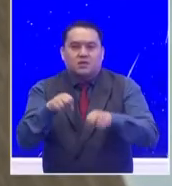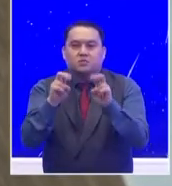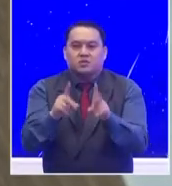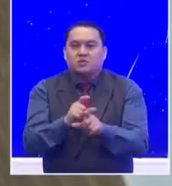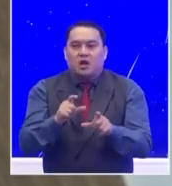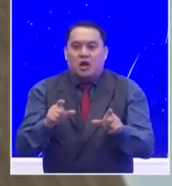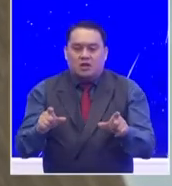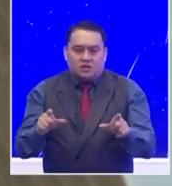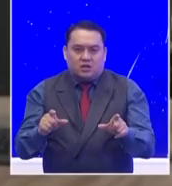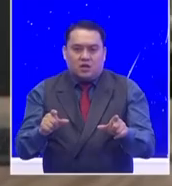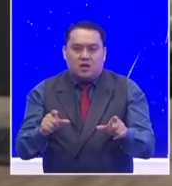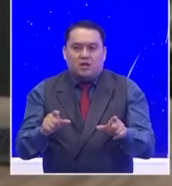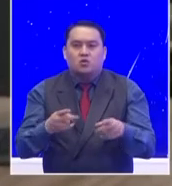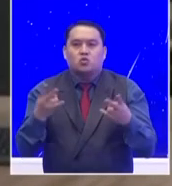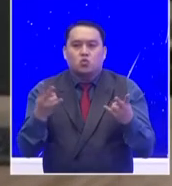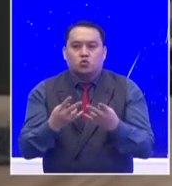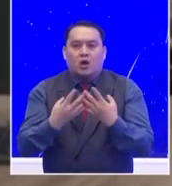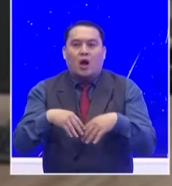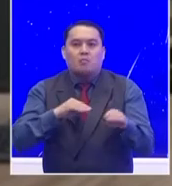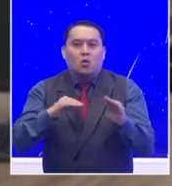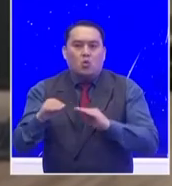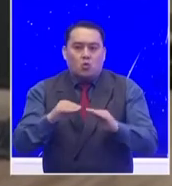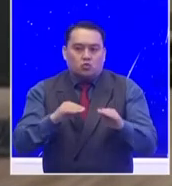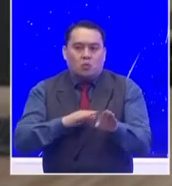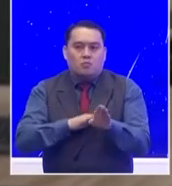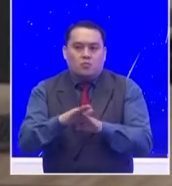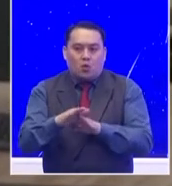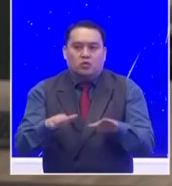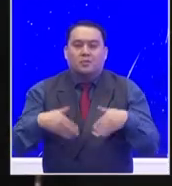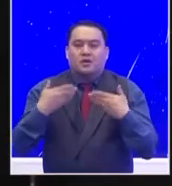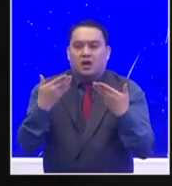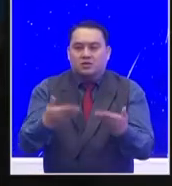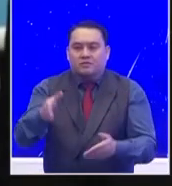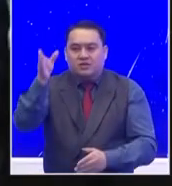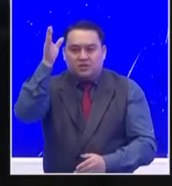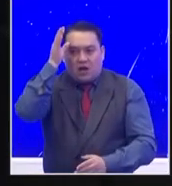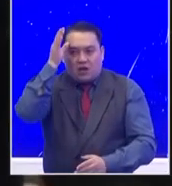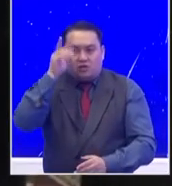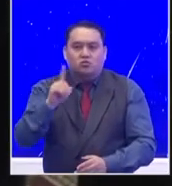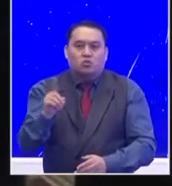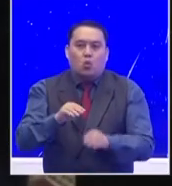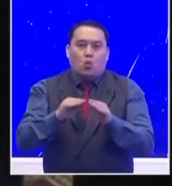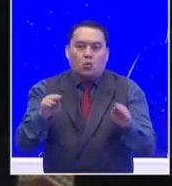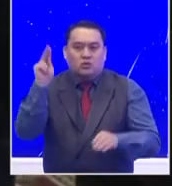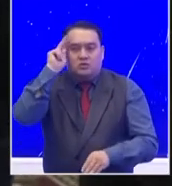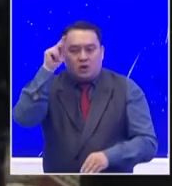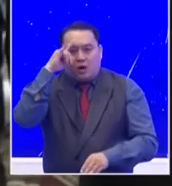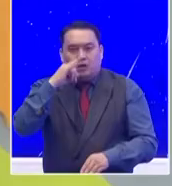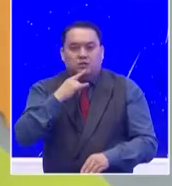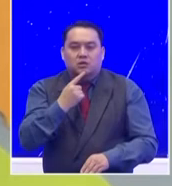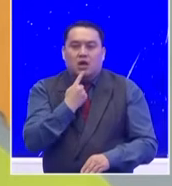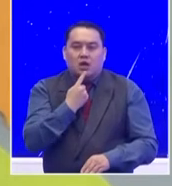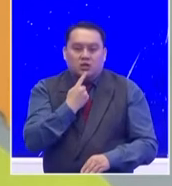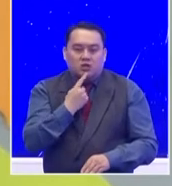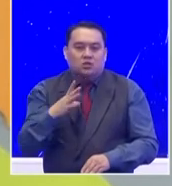состав лингвистов и наличие необходимого оборудования – залог полноценного предоставления знаний. А значит, уровень изучения казахского языка и